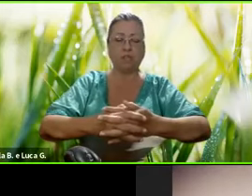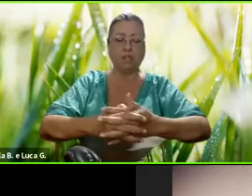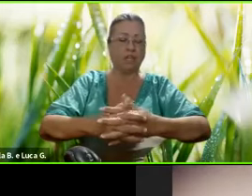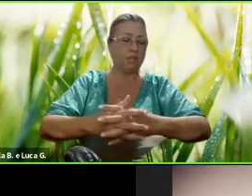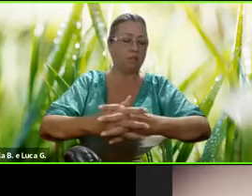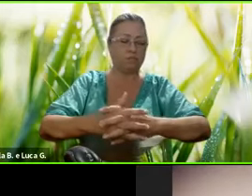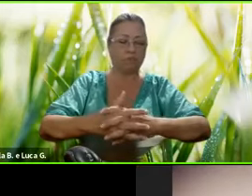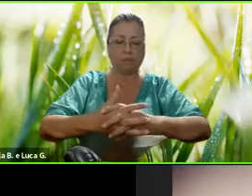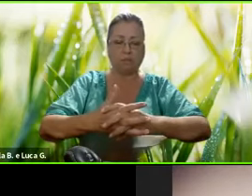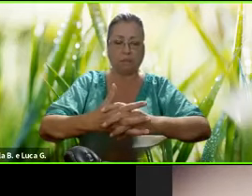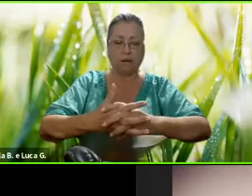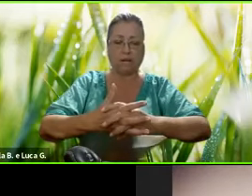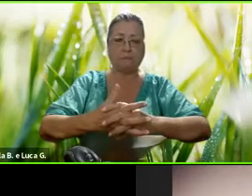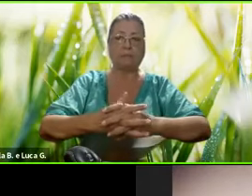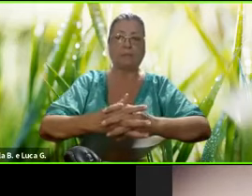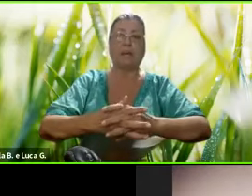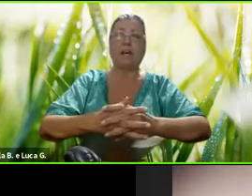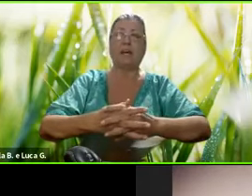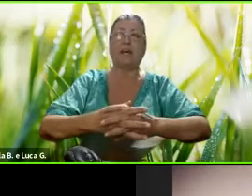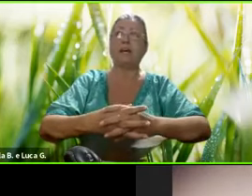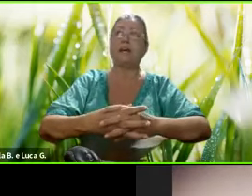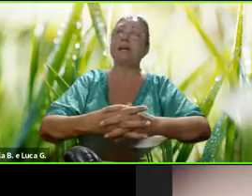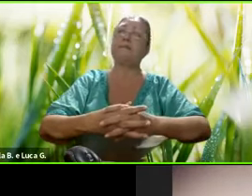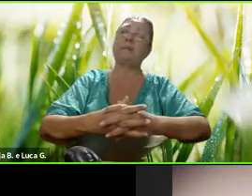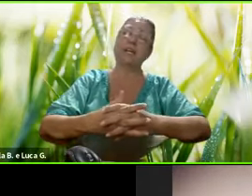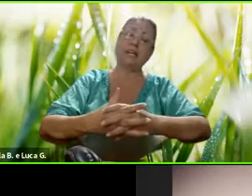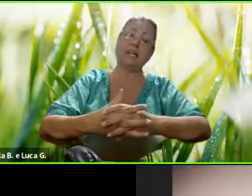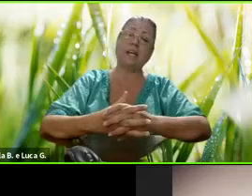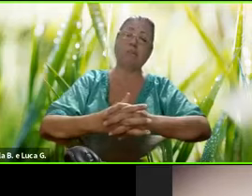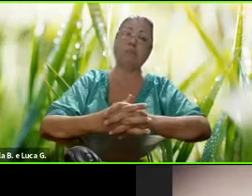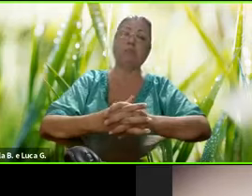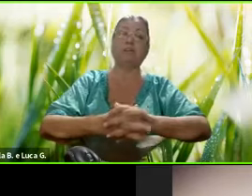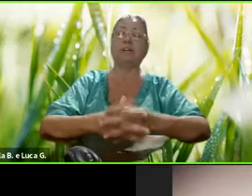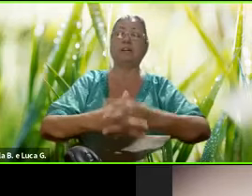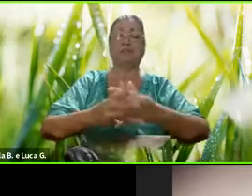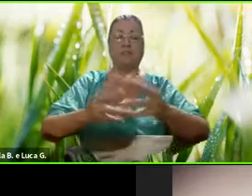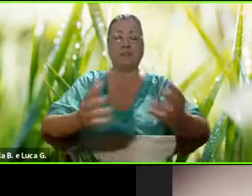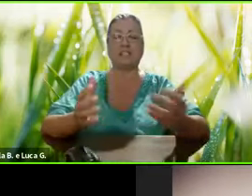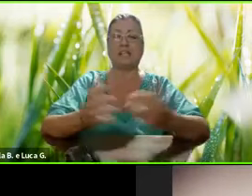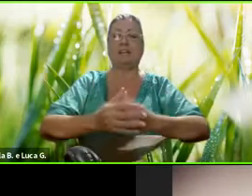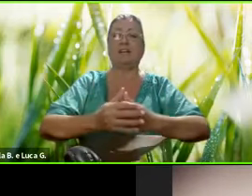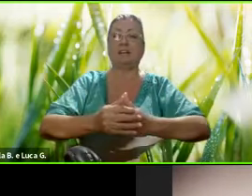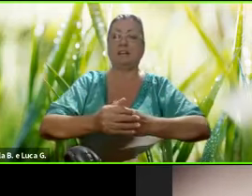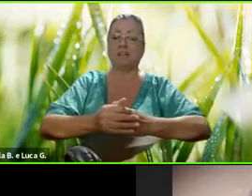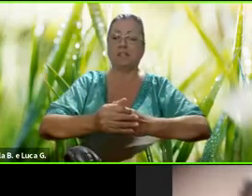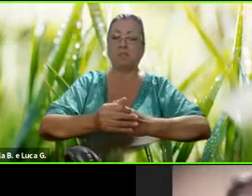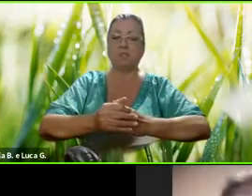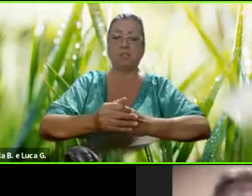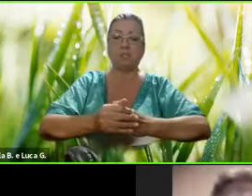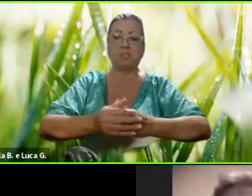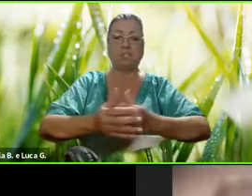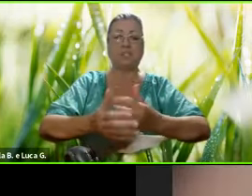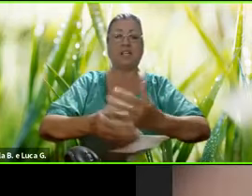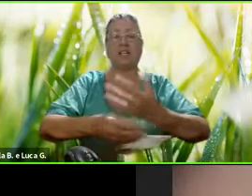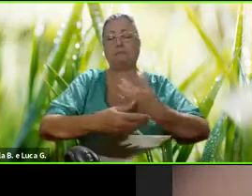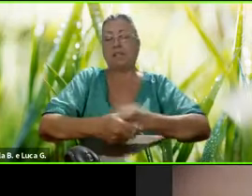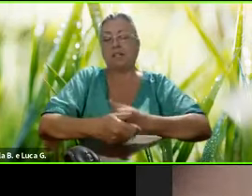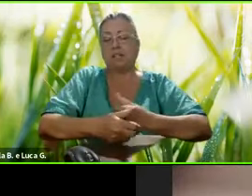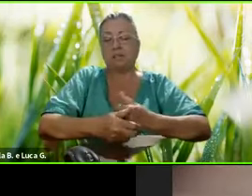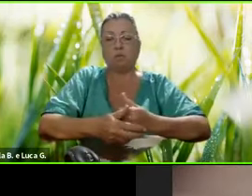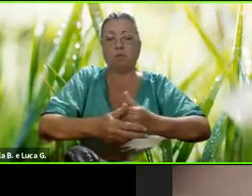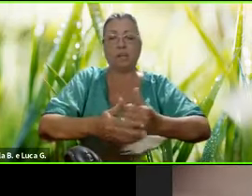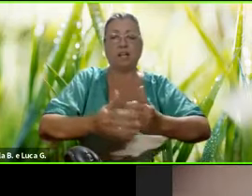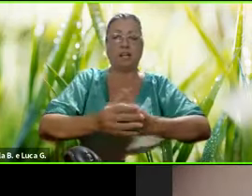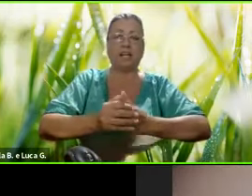a noi e non ci abbandona mai. E chiediamo inoltre che questa trasmissione sia